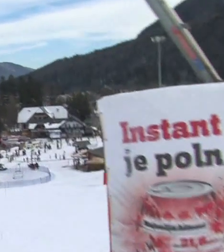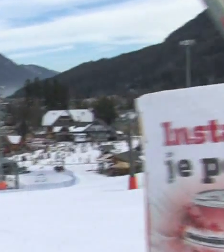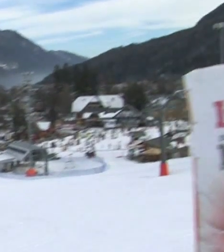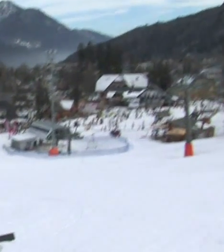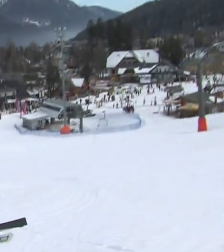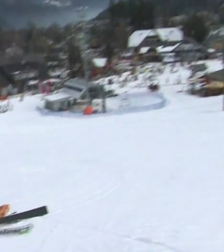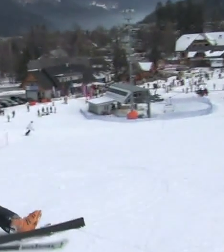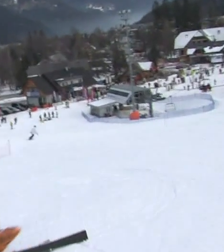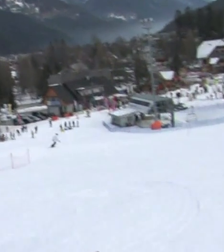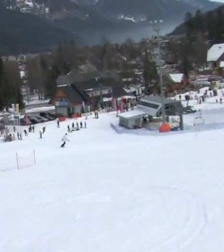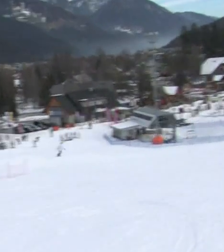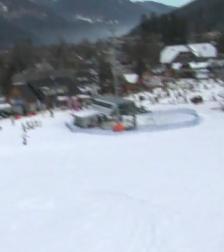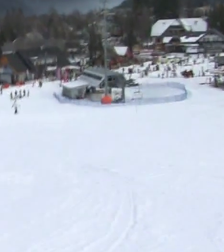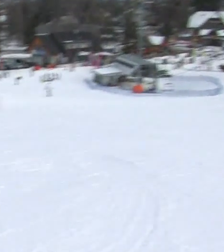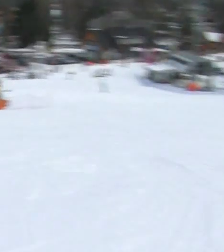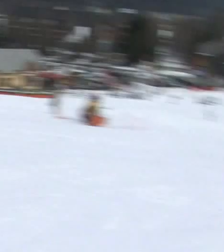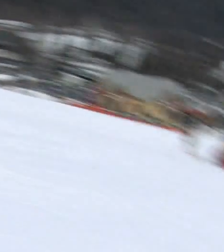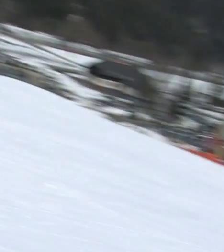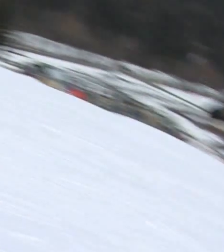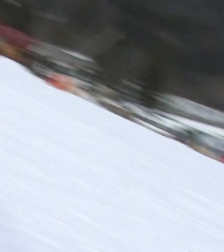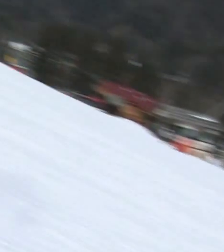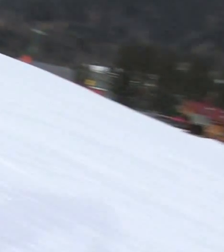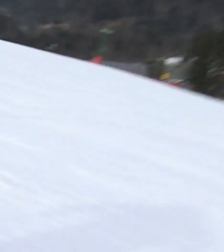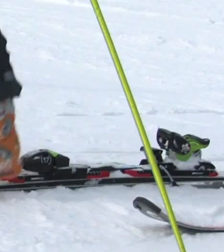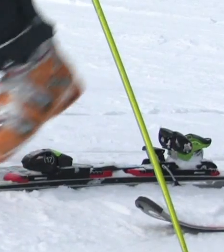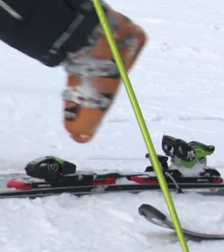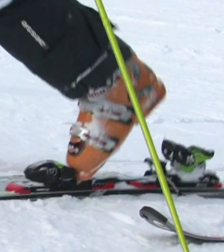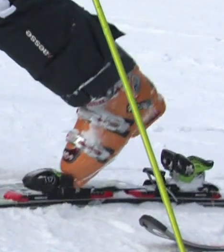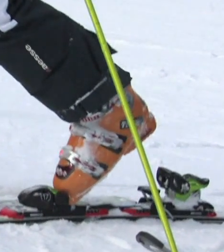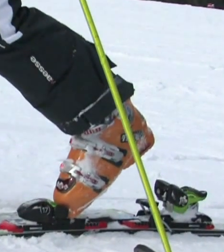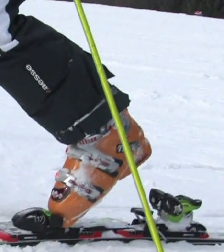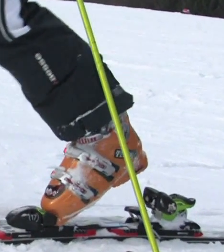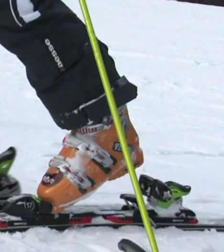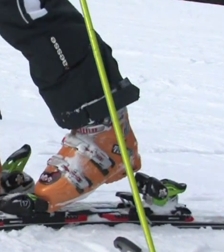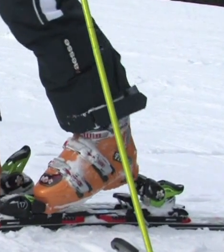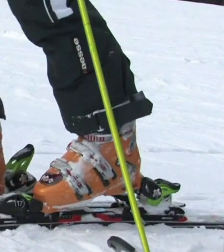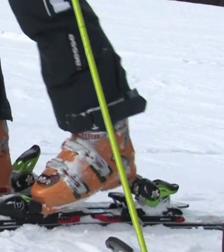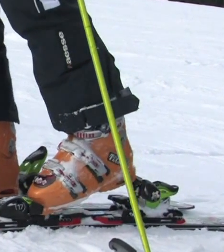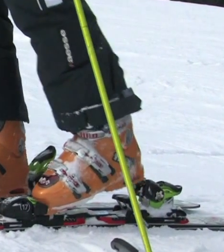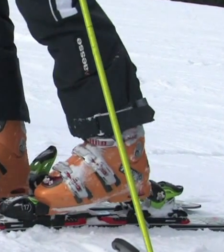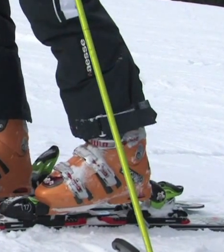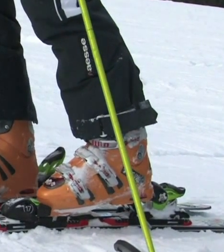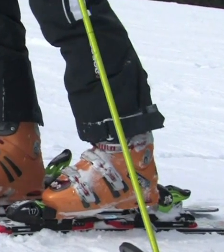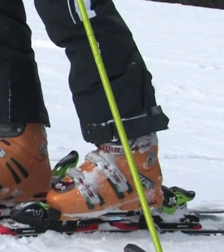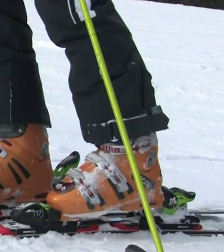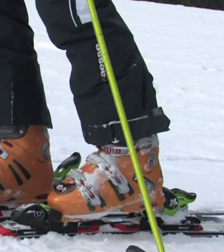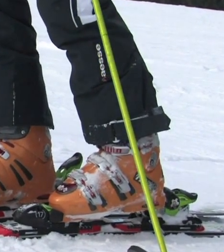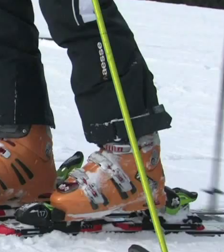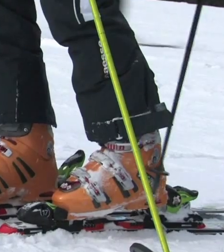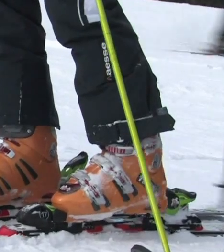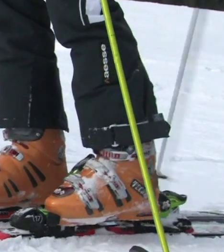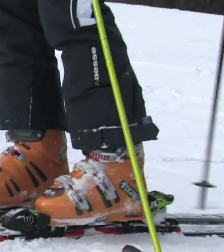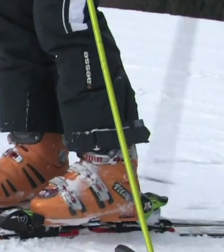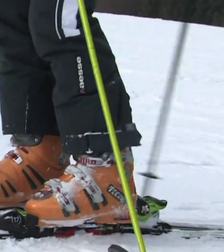Si v redu? Čakaj, pomagam. To je pa na uno, no?